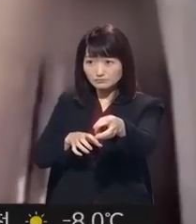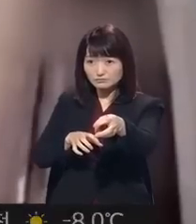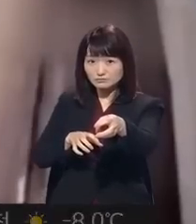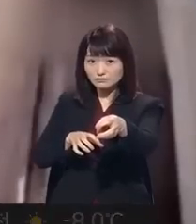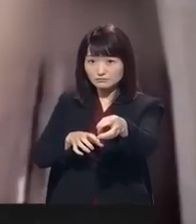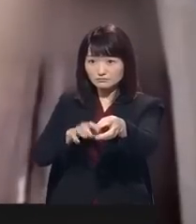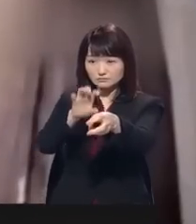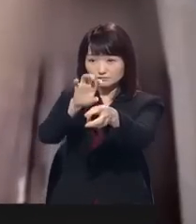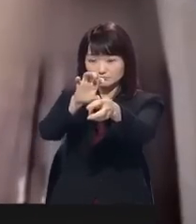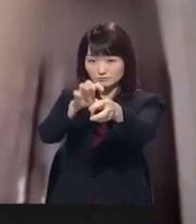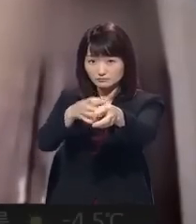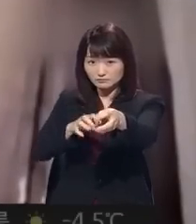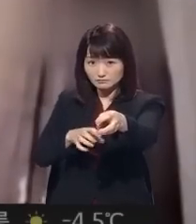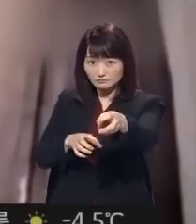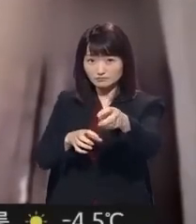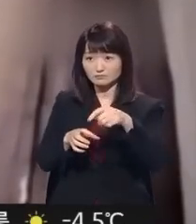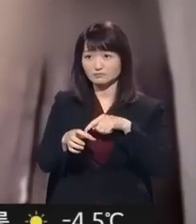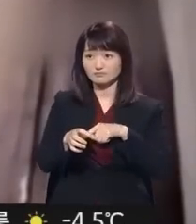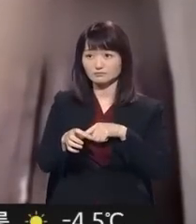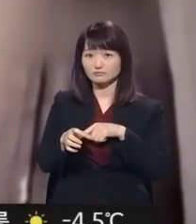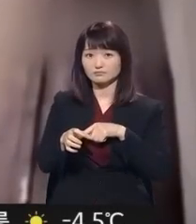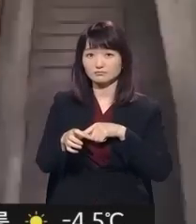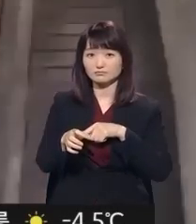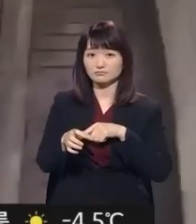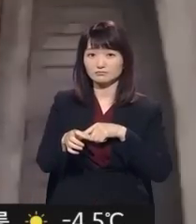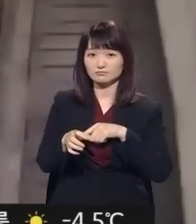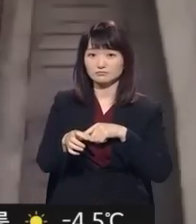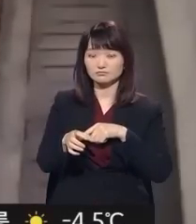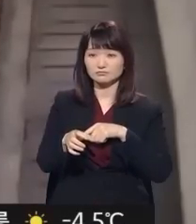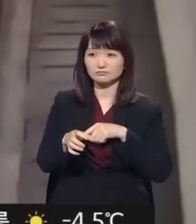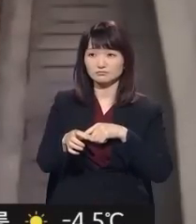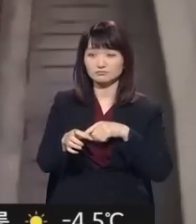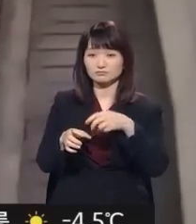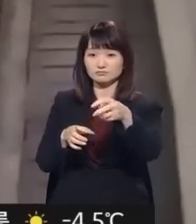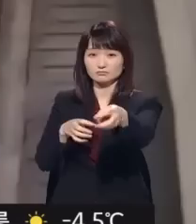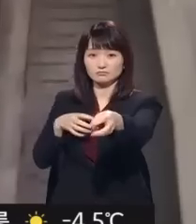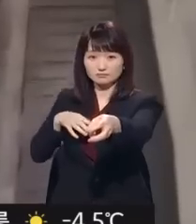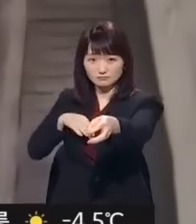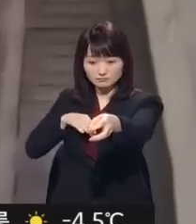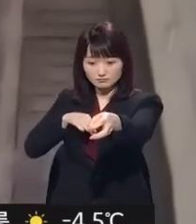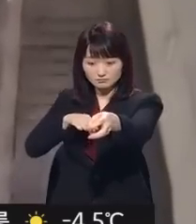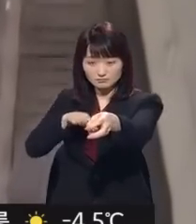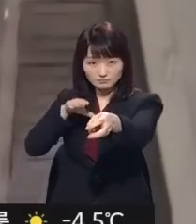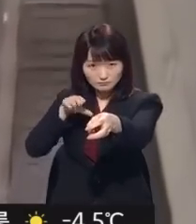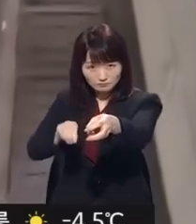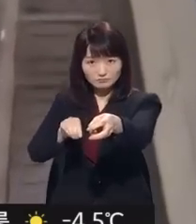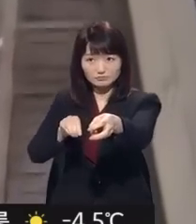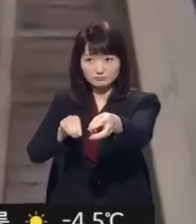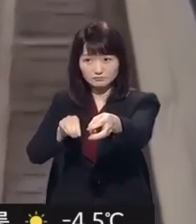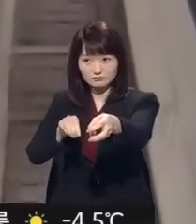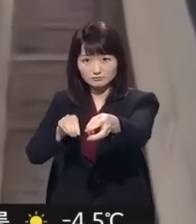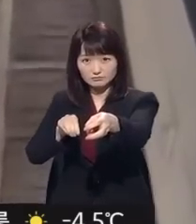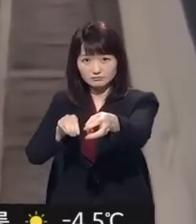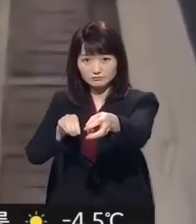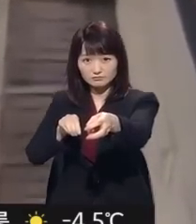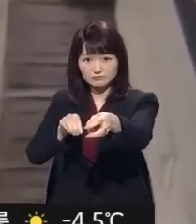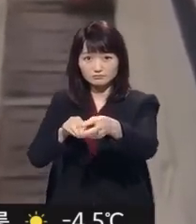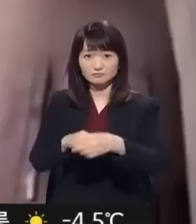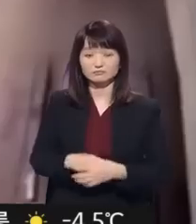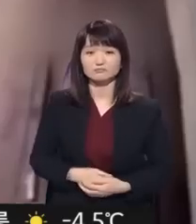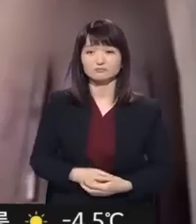것들이여 도로 한가운데를 데굴데굴 불러서 미끄러지는데요 뒤따르던 차량들 다행히 급브레이크를 밟아서 차고를 피하는